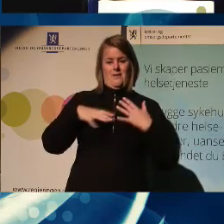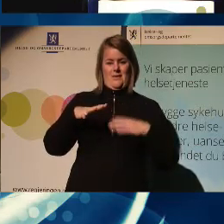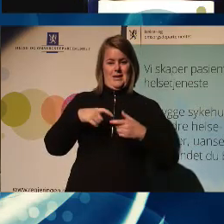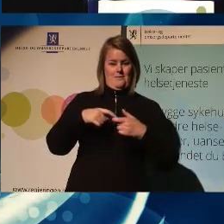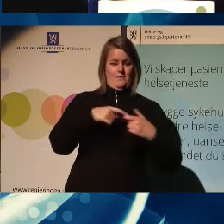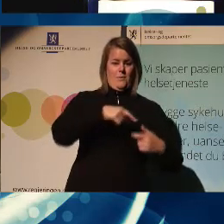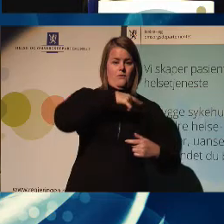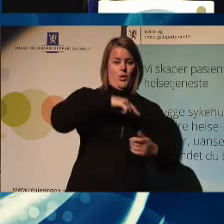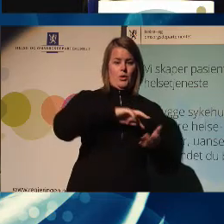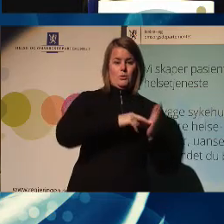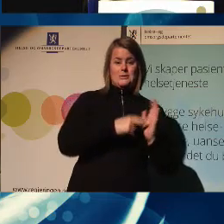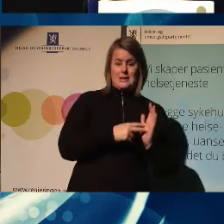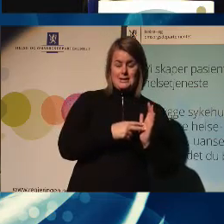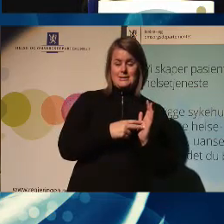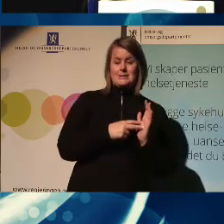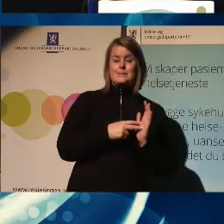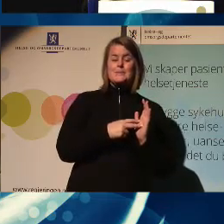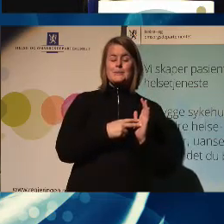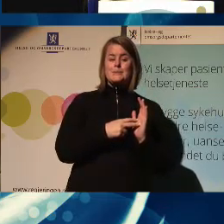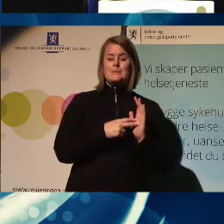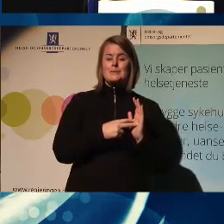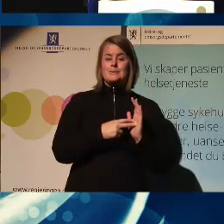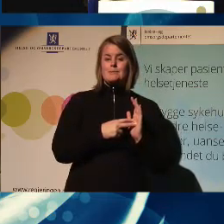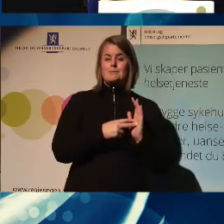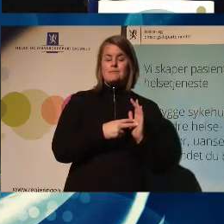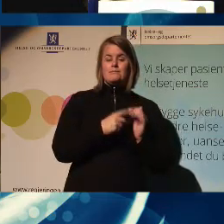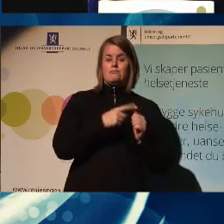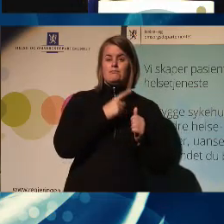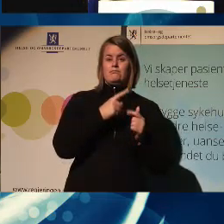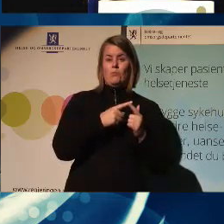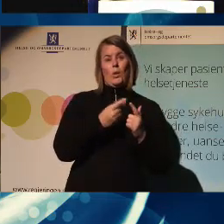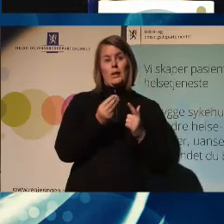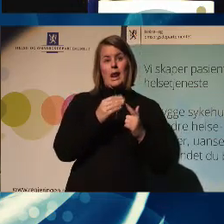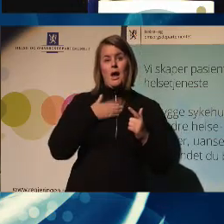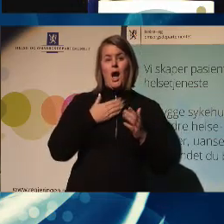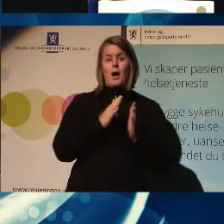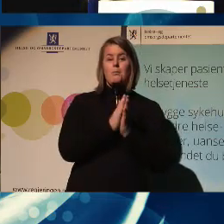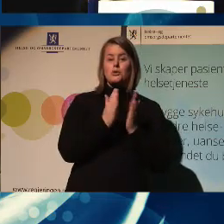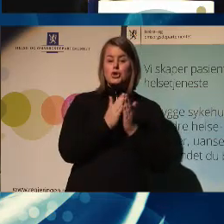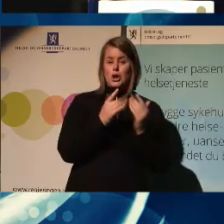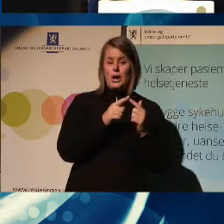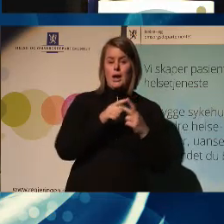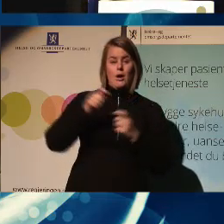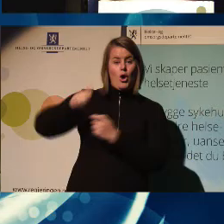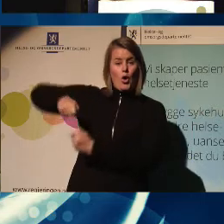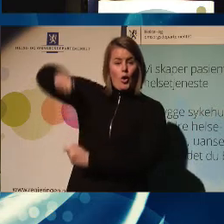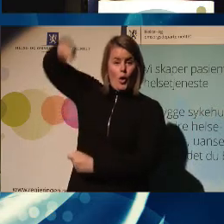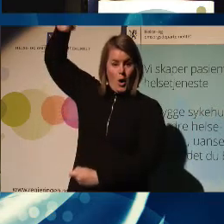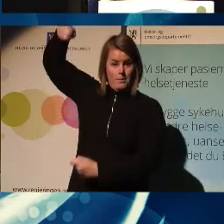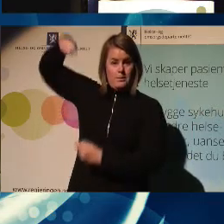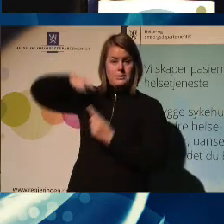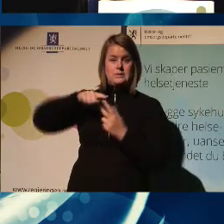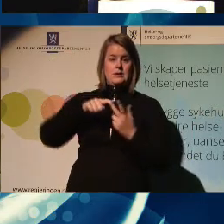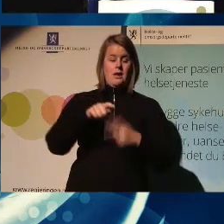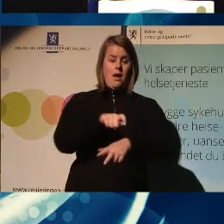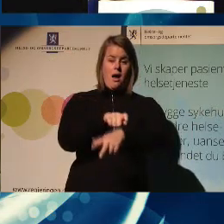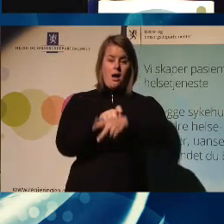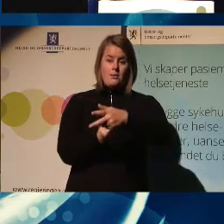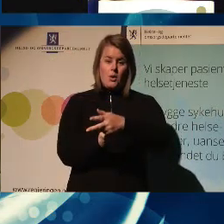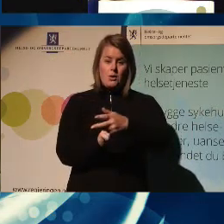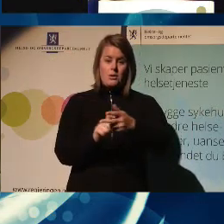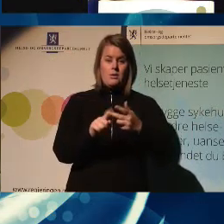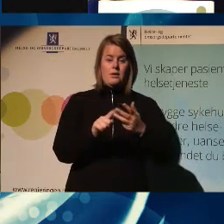vårt. Vi har også lagt brosjyremateriell. Vi har lagt roll-ups. Vi har lagt armbånd, og